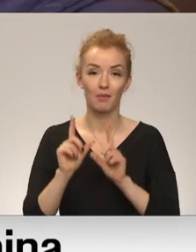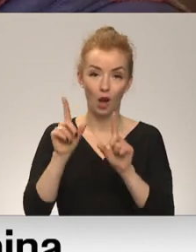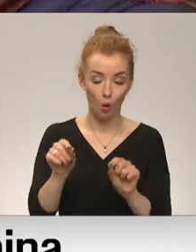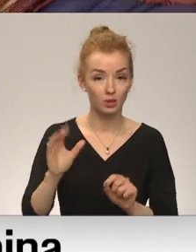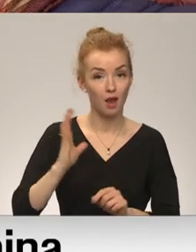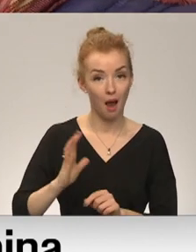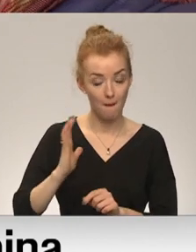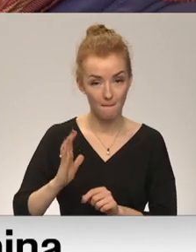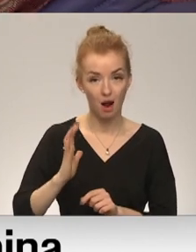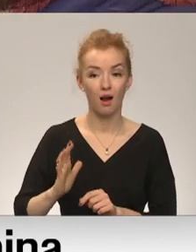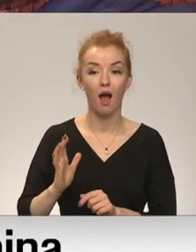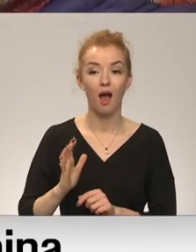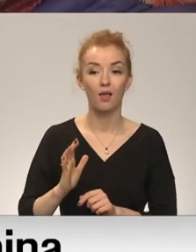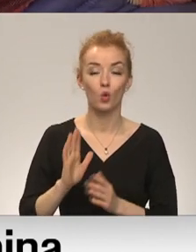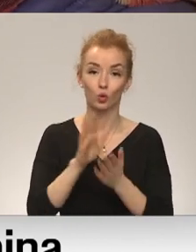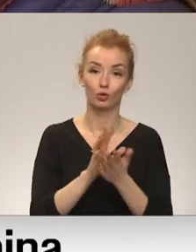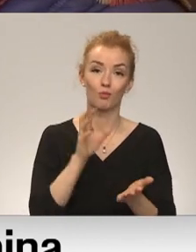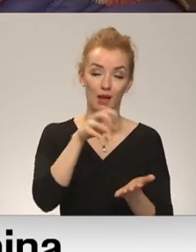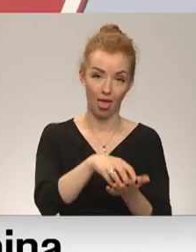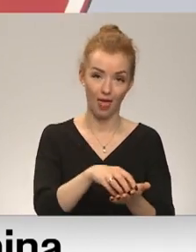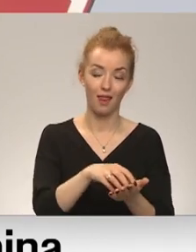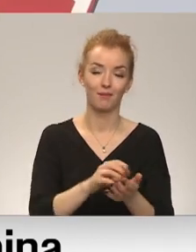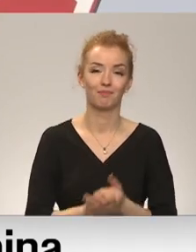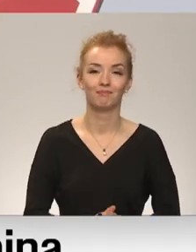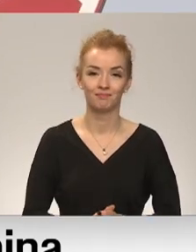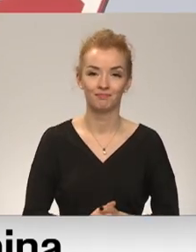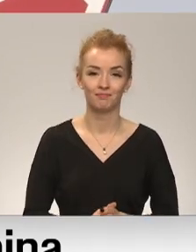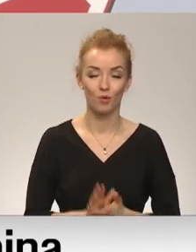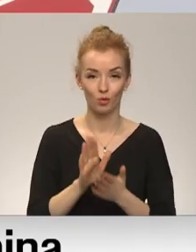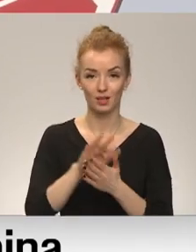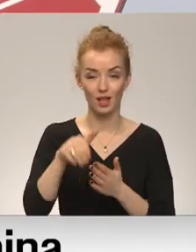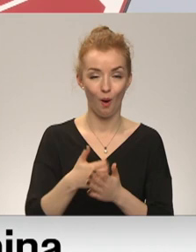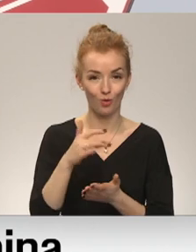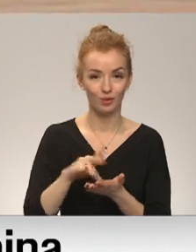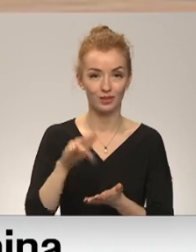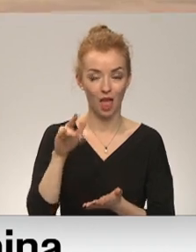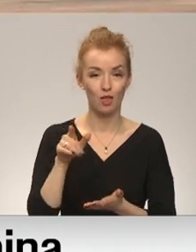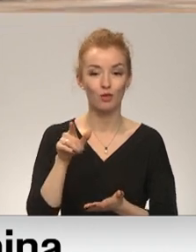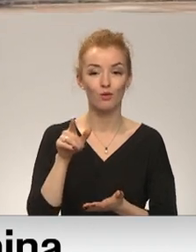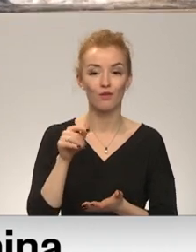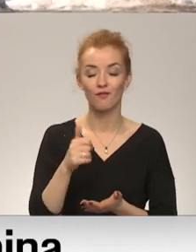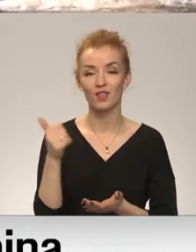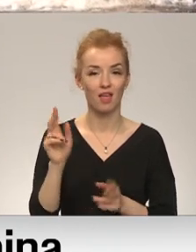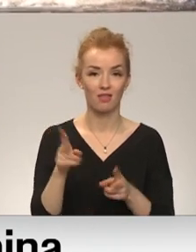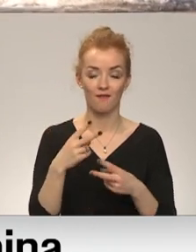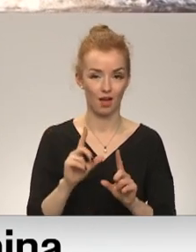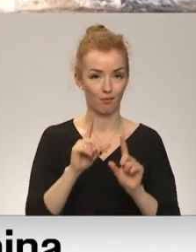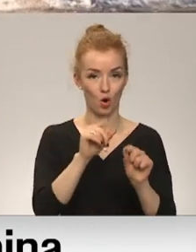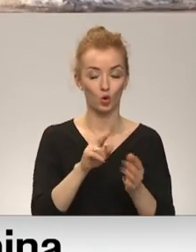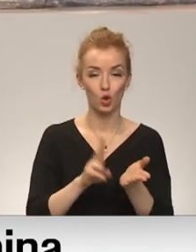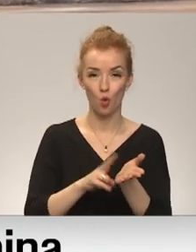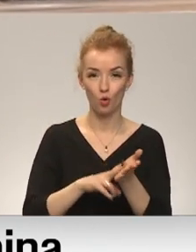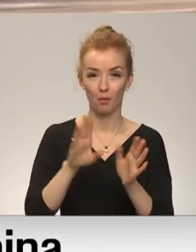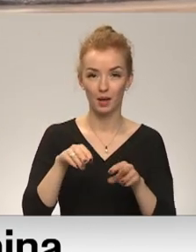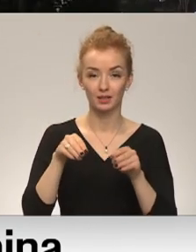jāpagaida brauc uz Preiļiem autobus. Tad. Uz jaunā novada centru Lidijas kundzei gan nebūs jādodas. Nodokli par